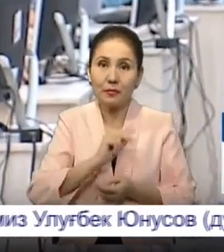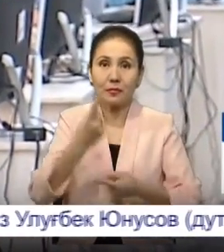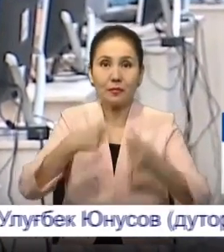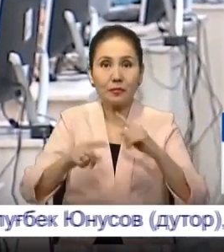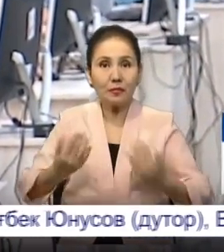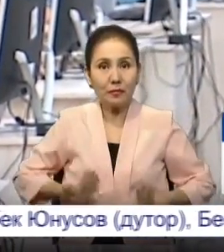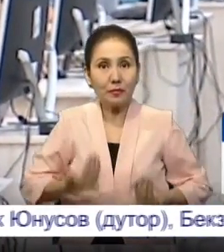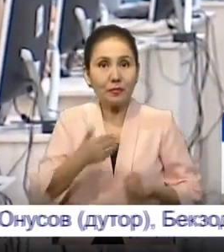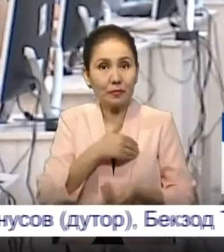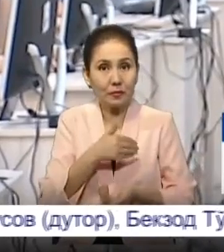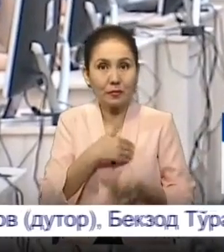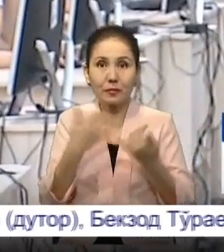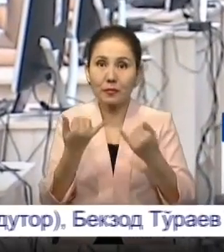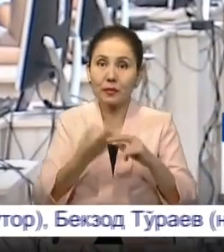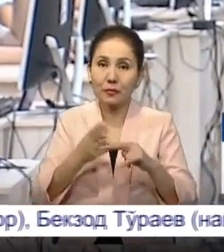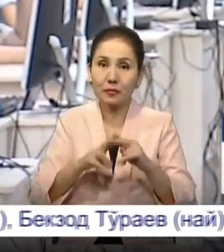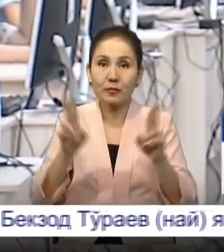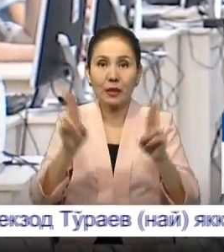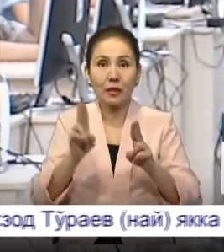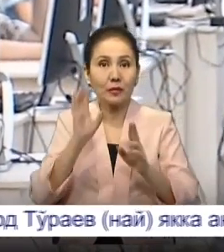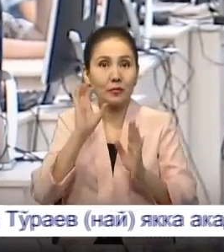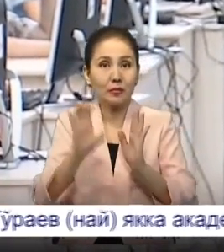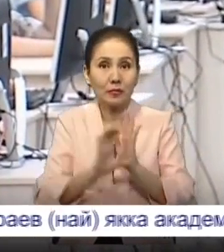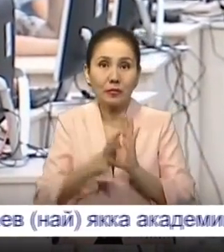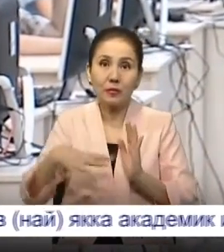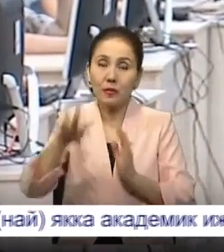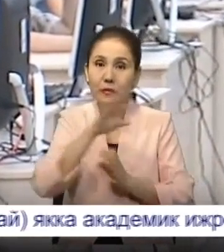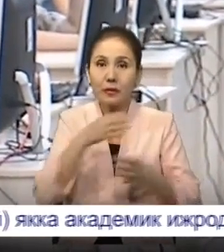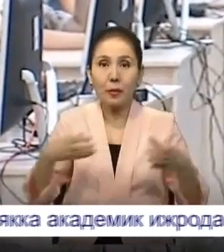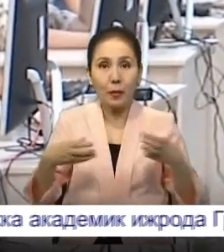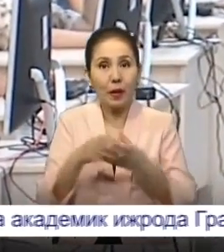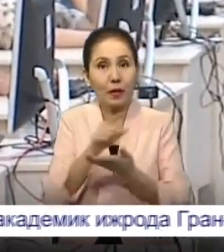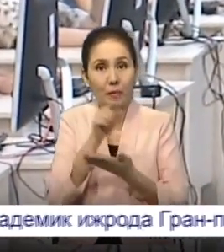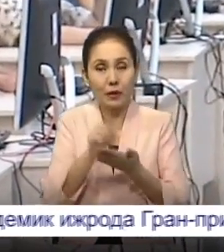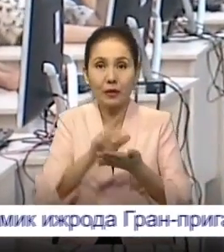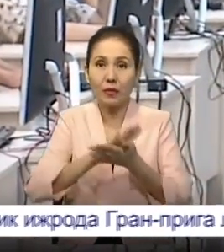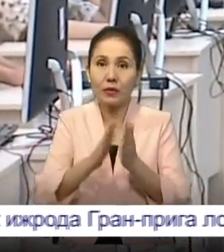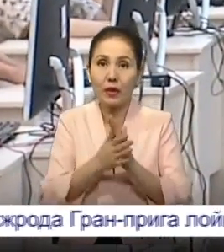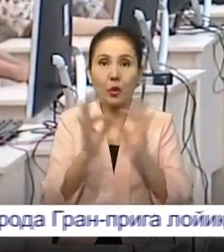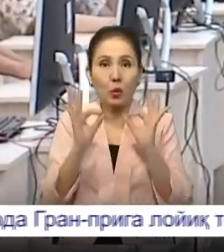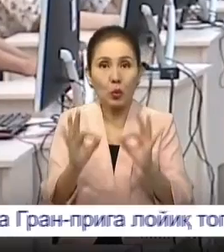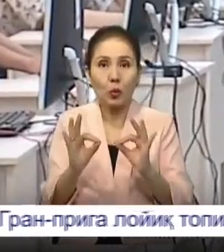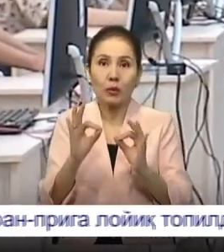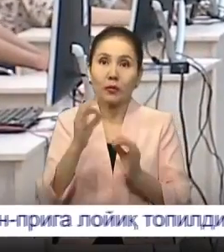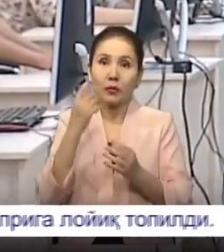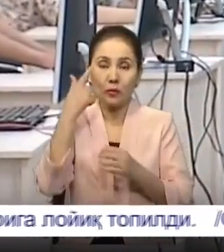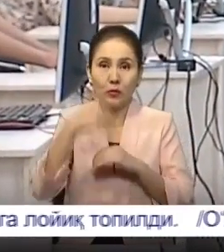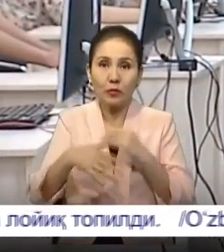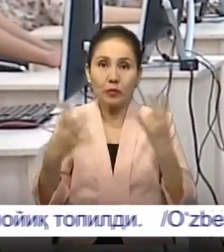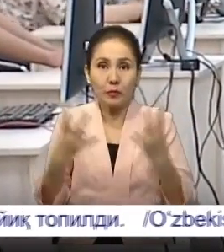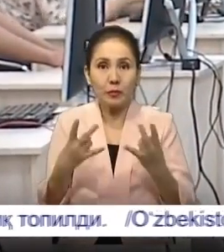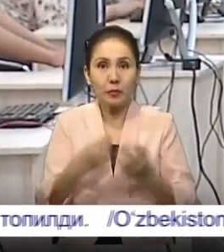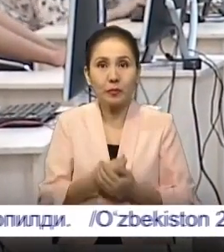ҳаётимизга қайтиш. Бугун учун эса карантин қоидаларига амал қилишимиз, бирлашишимиз ва албатта вазиятга тўғри баҳо беришимиз лозим албатта.